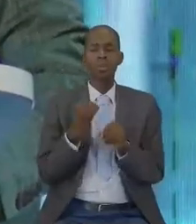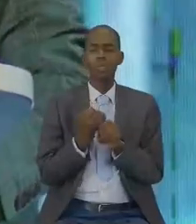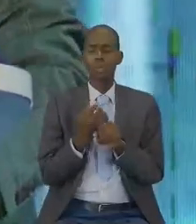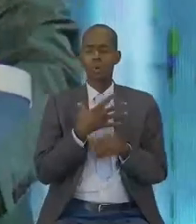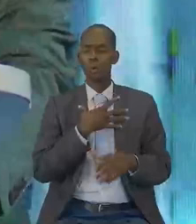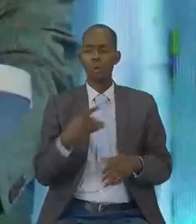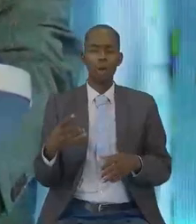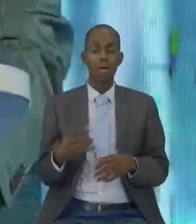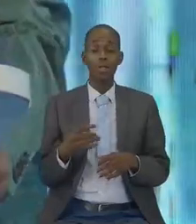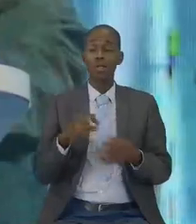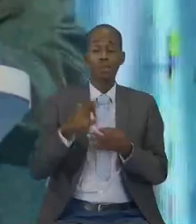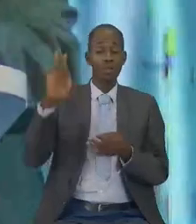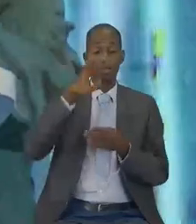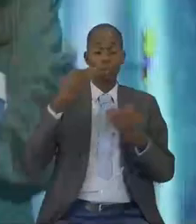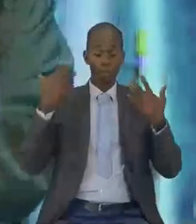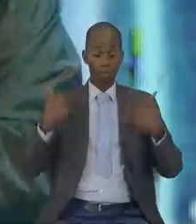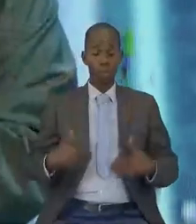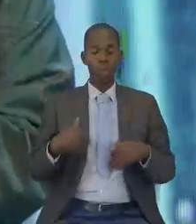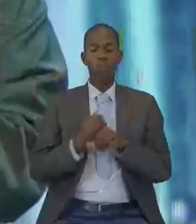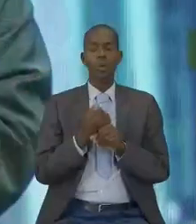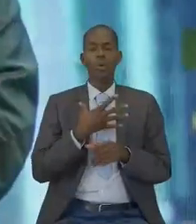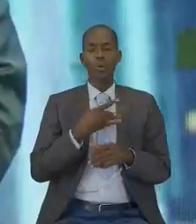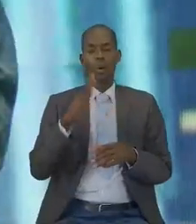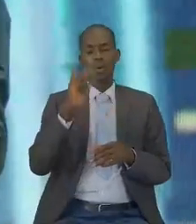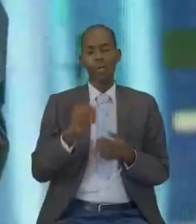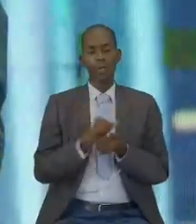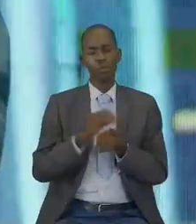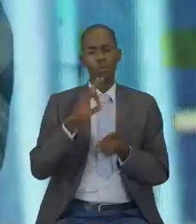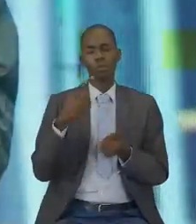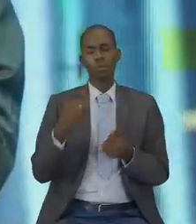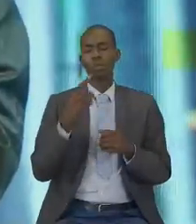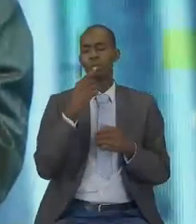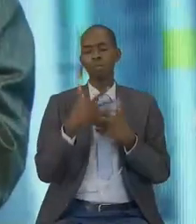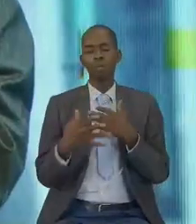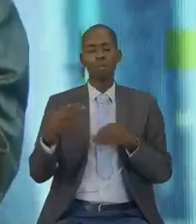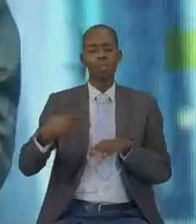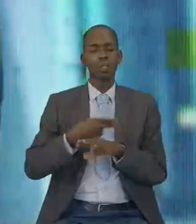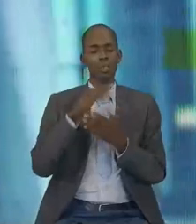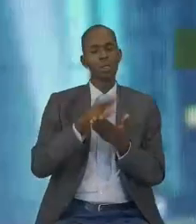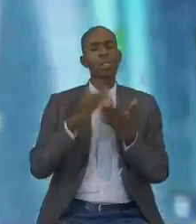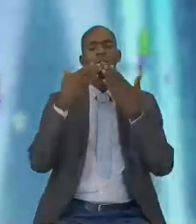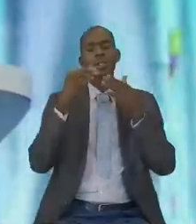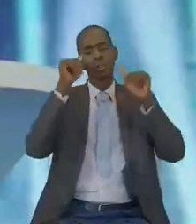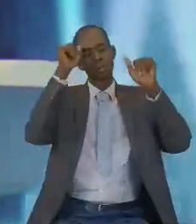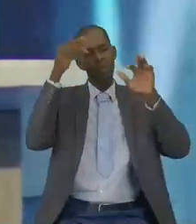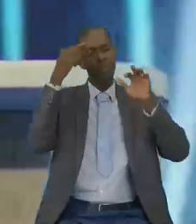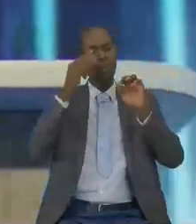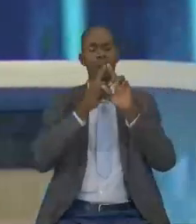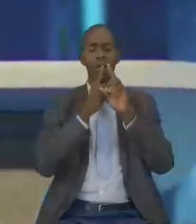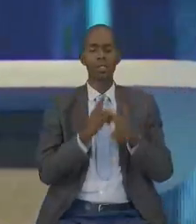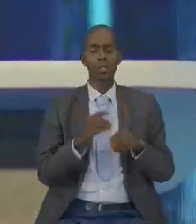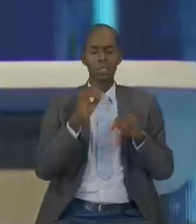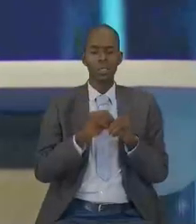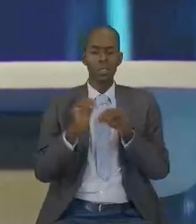de justice par la purification du sang de l'agneau, donne à chacun maintenant. Merci Seigneur pour